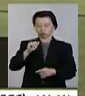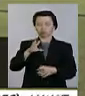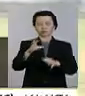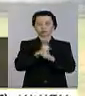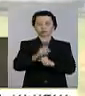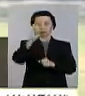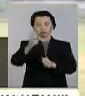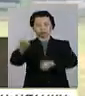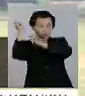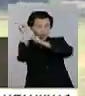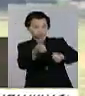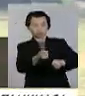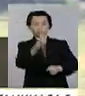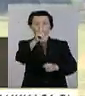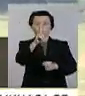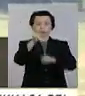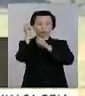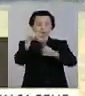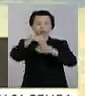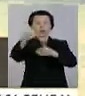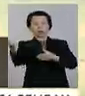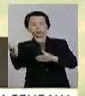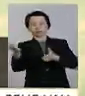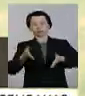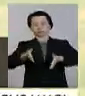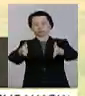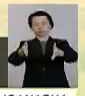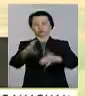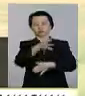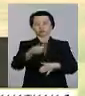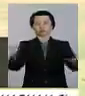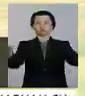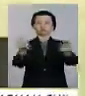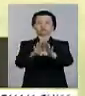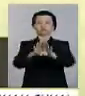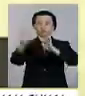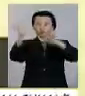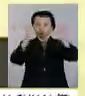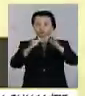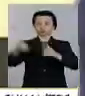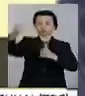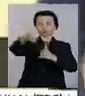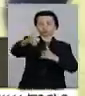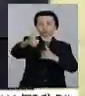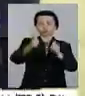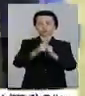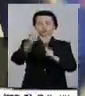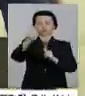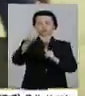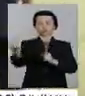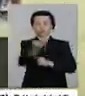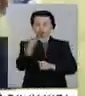7 pukulan dengan 1 pukulan out of boundary. Sekaligus menutup perlawanan Malaysia mengatasi Myanmar dengan 2